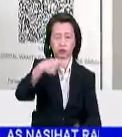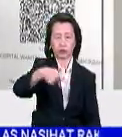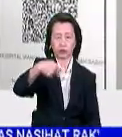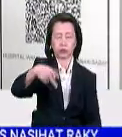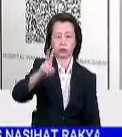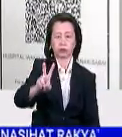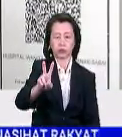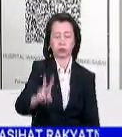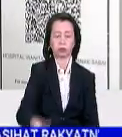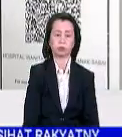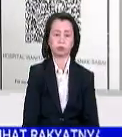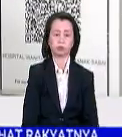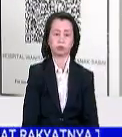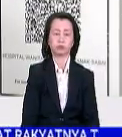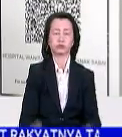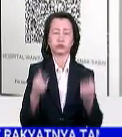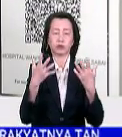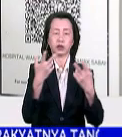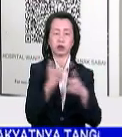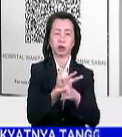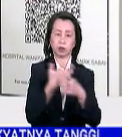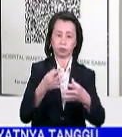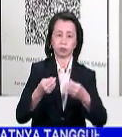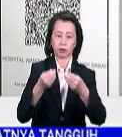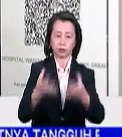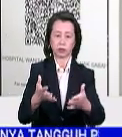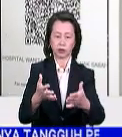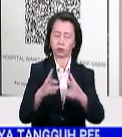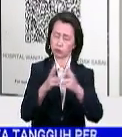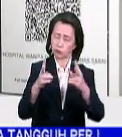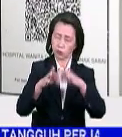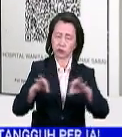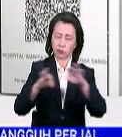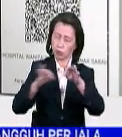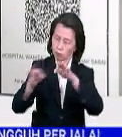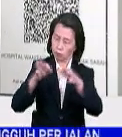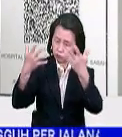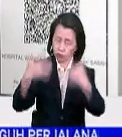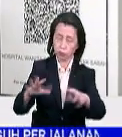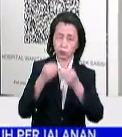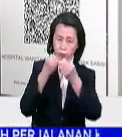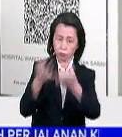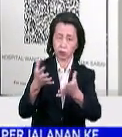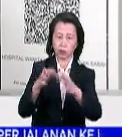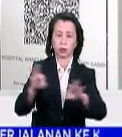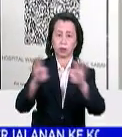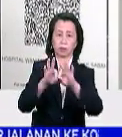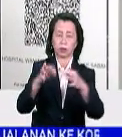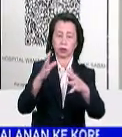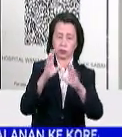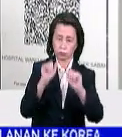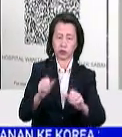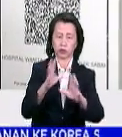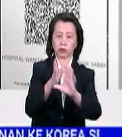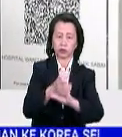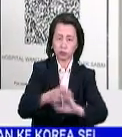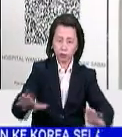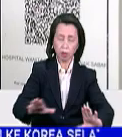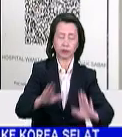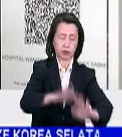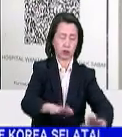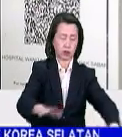ngobrol kalau juga telah memberi penekanan betapa pentingnya fashionnya untuk diberi ya berada dapat menyelamatkan